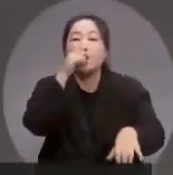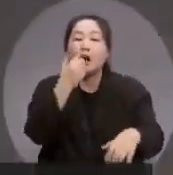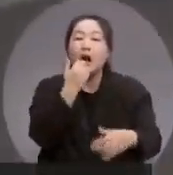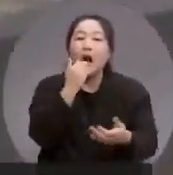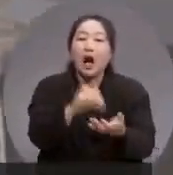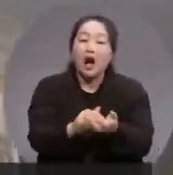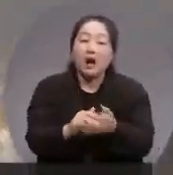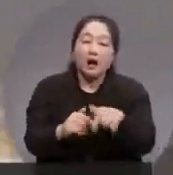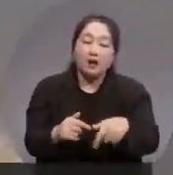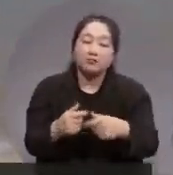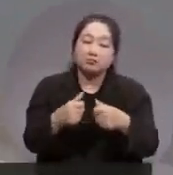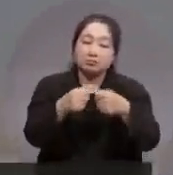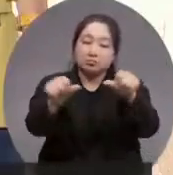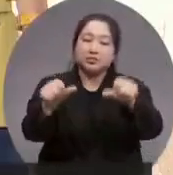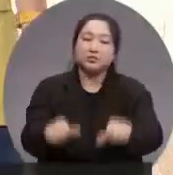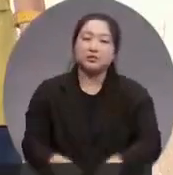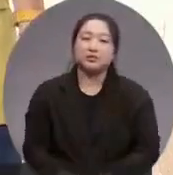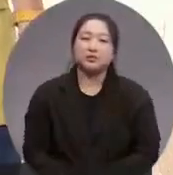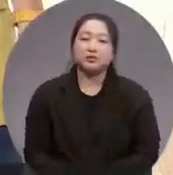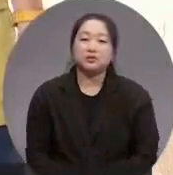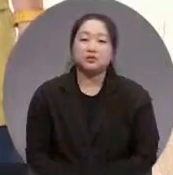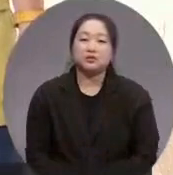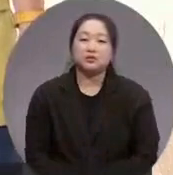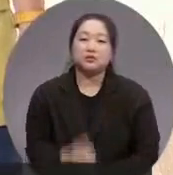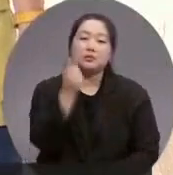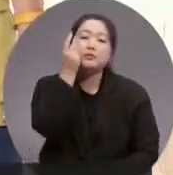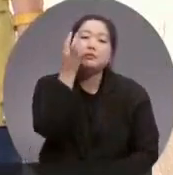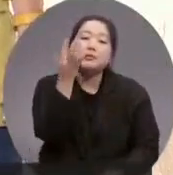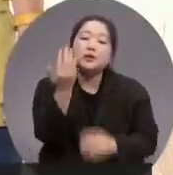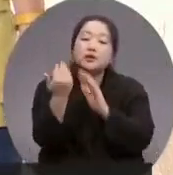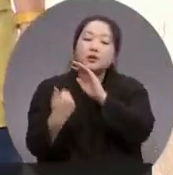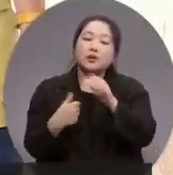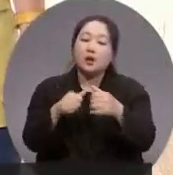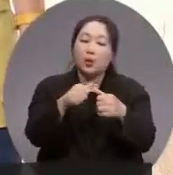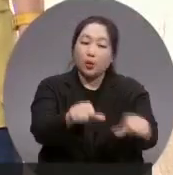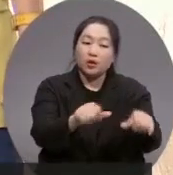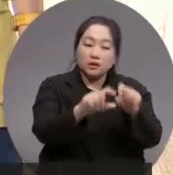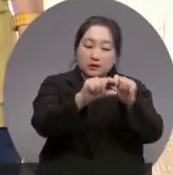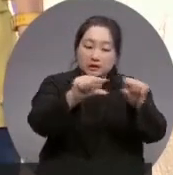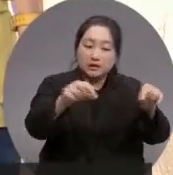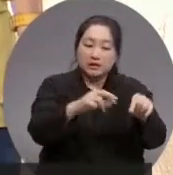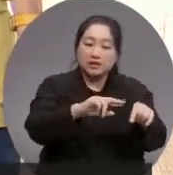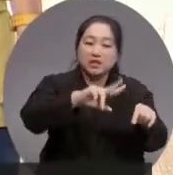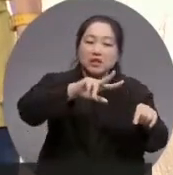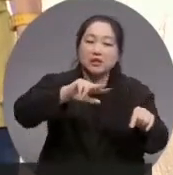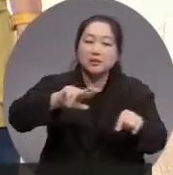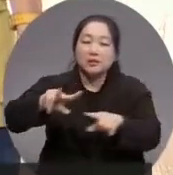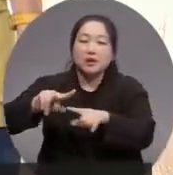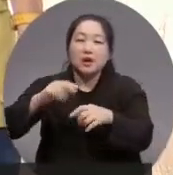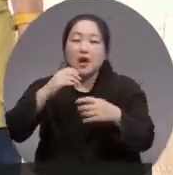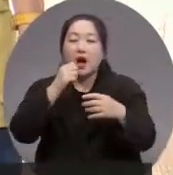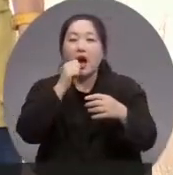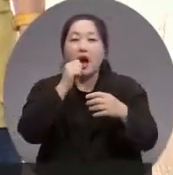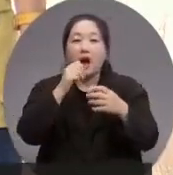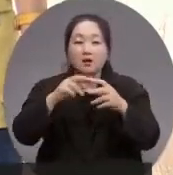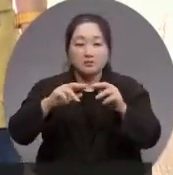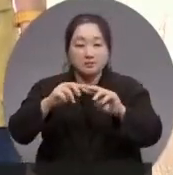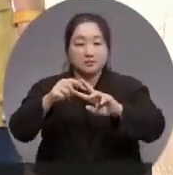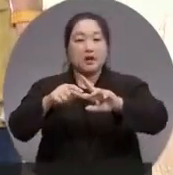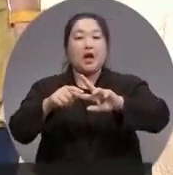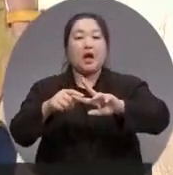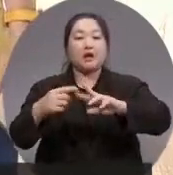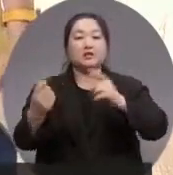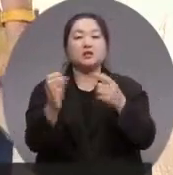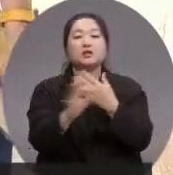콘크리트도 깨져나갔습니다. 몇 달 전만 해도 콘크리트에 금이 가고 부식된 철근이 노출됐지만 현재는